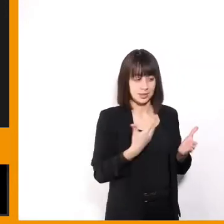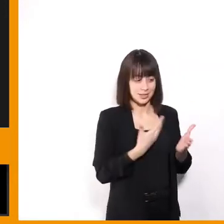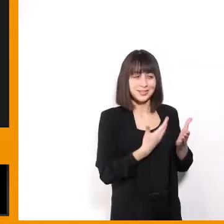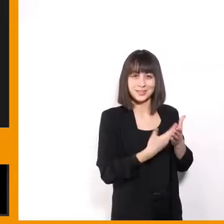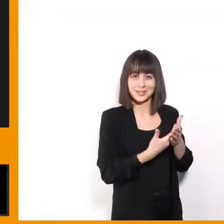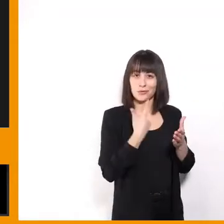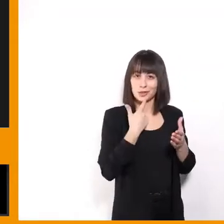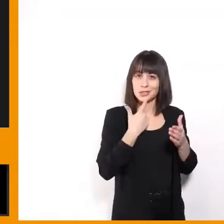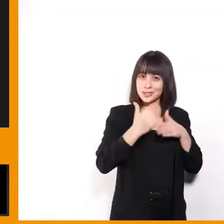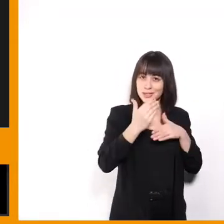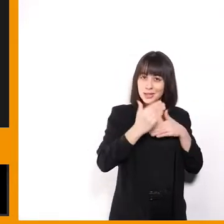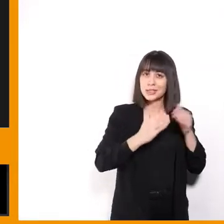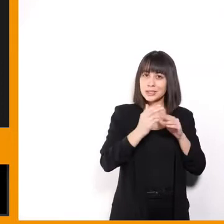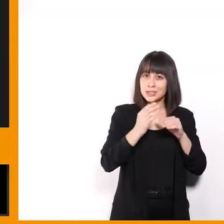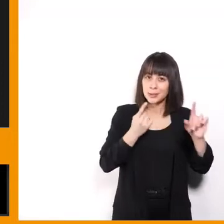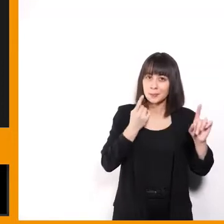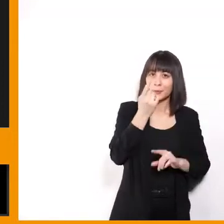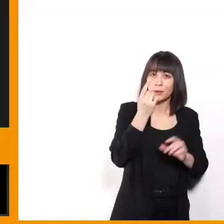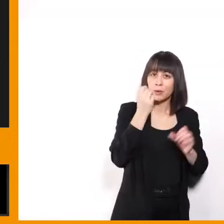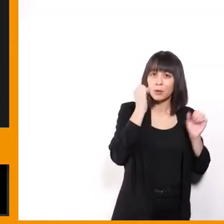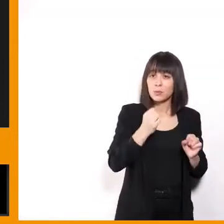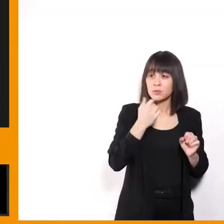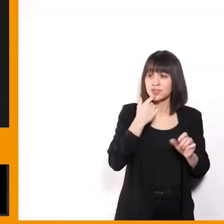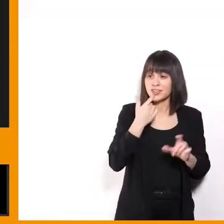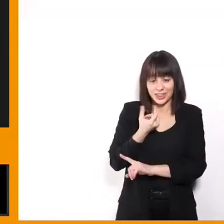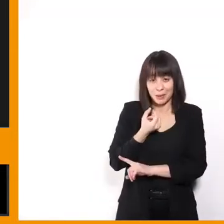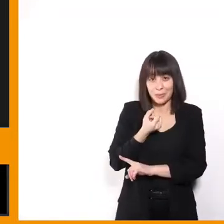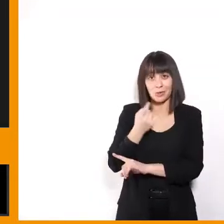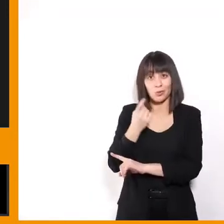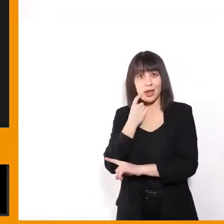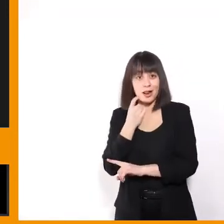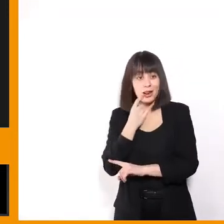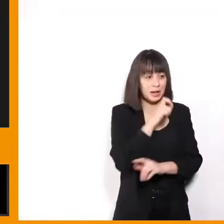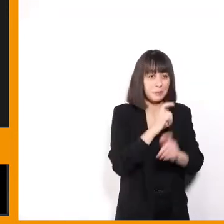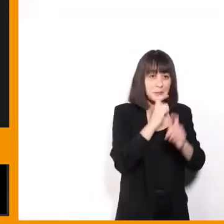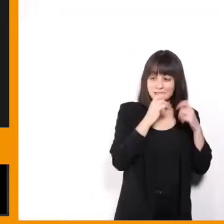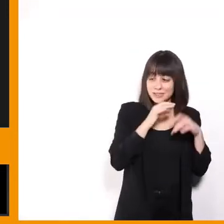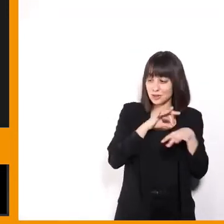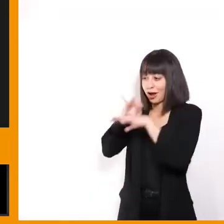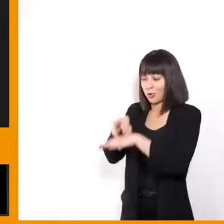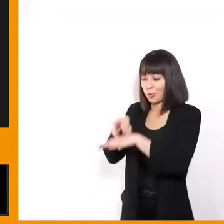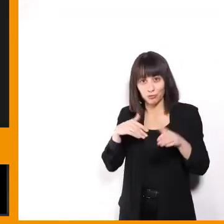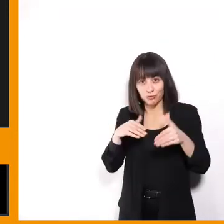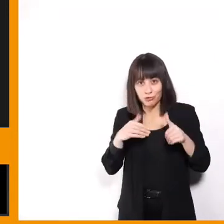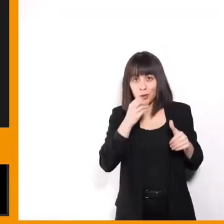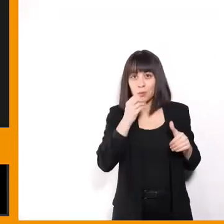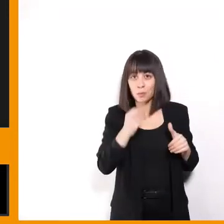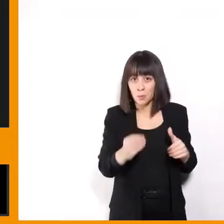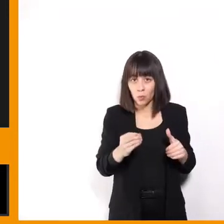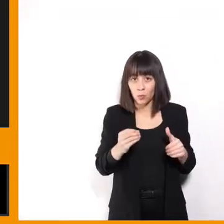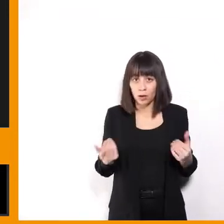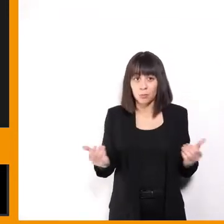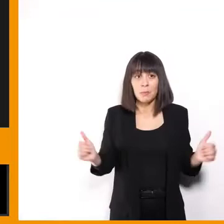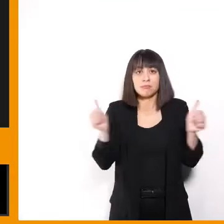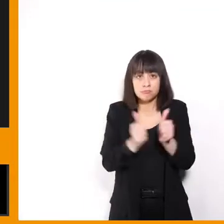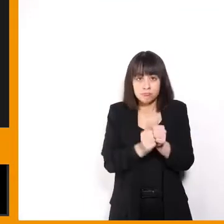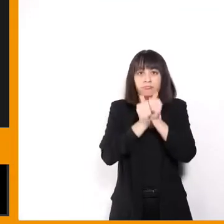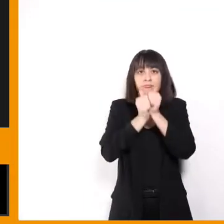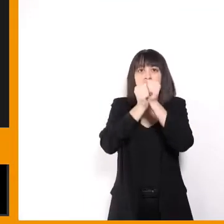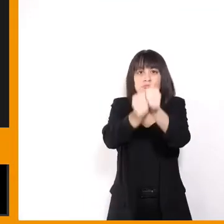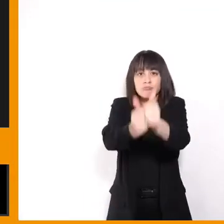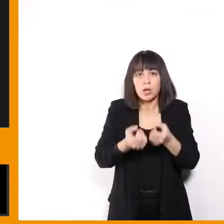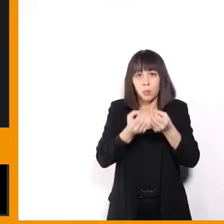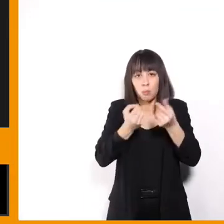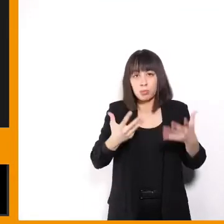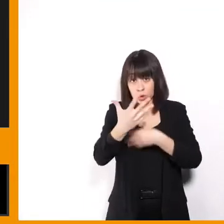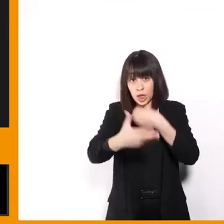ça fonctionne bien entre un binôme, entre un élève et son accompagnant, bah, que ça puisse rester, enfin, ce même binôme puisse perdurer plusieurs années de